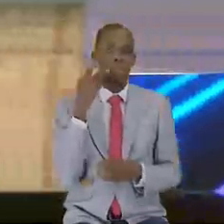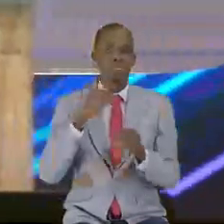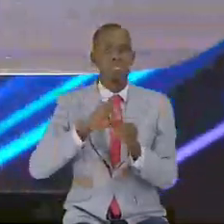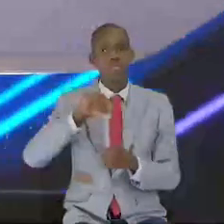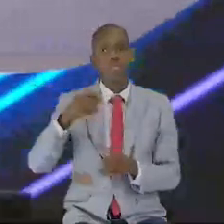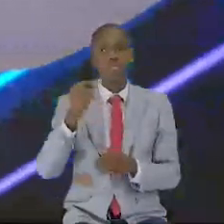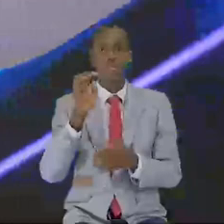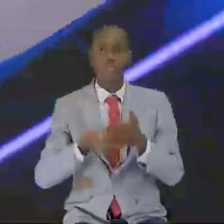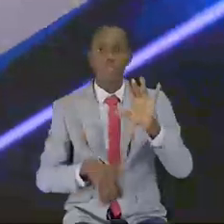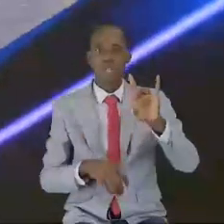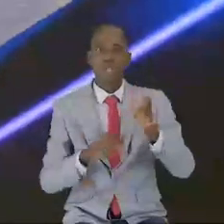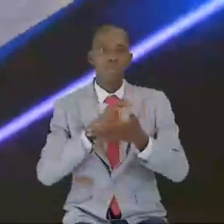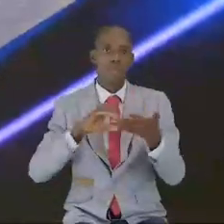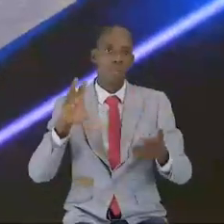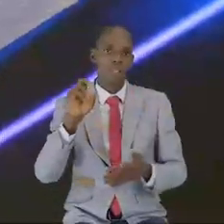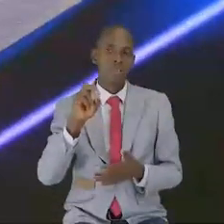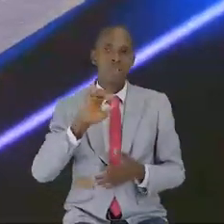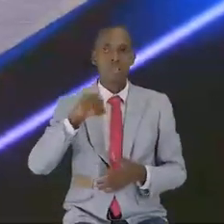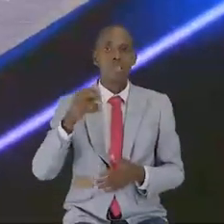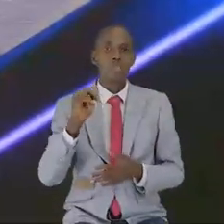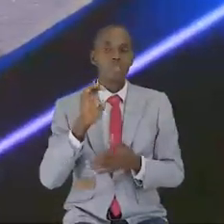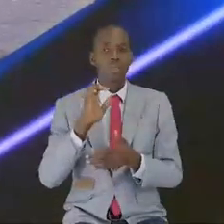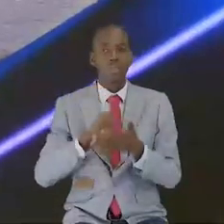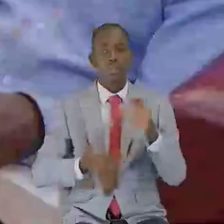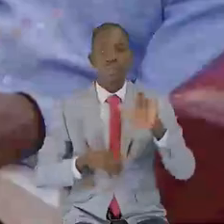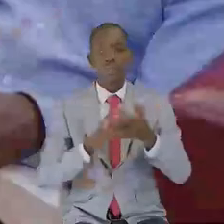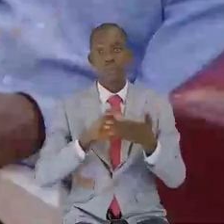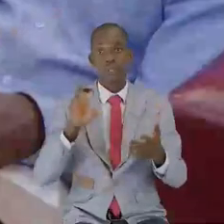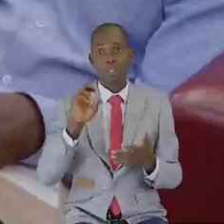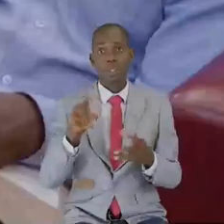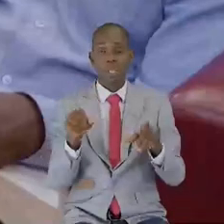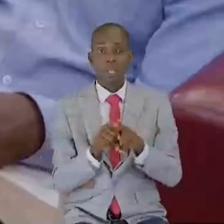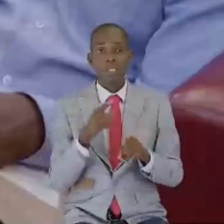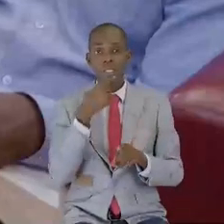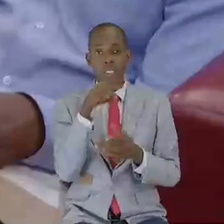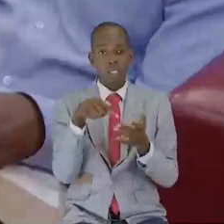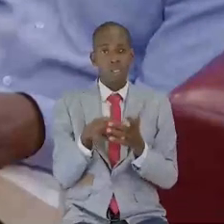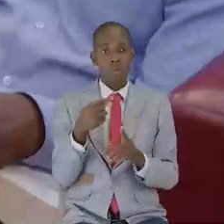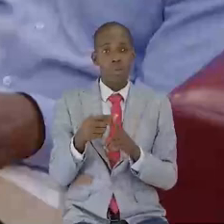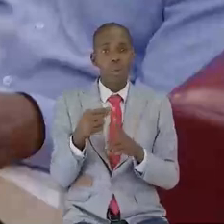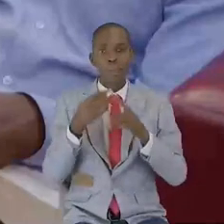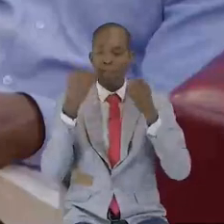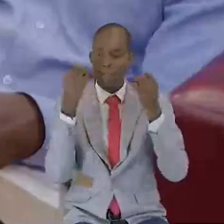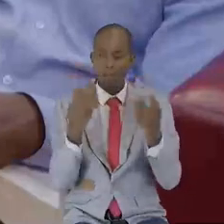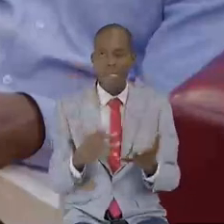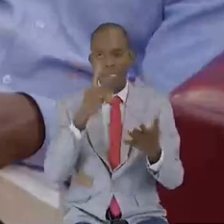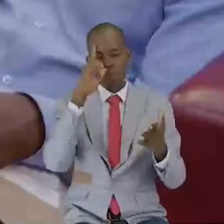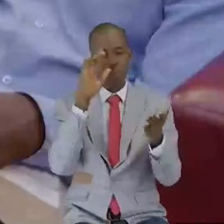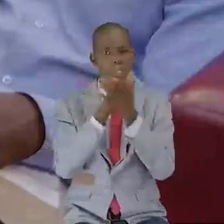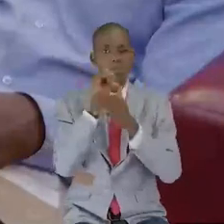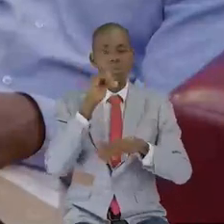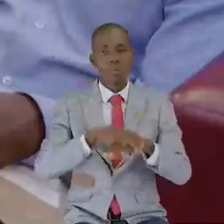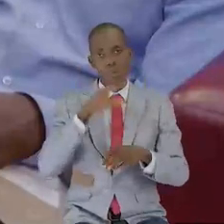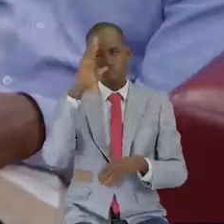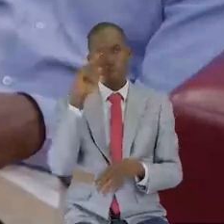chapitre 8, 30, vous voyez, comme il prononçait, plusieurs crurent en